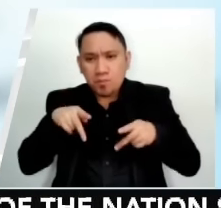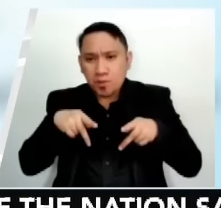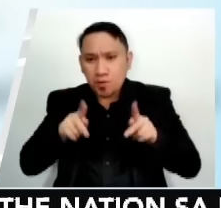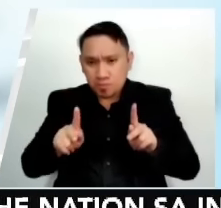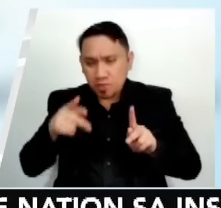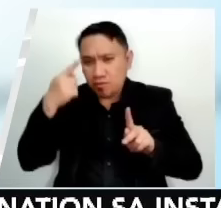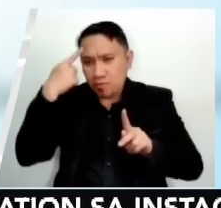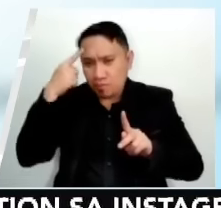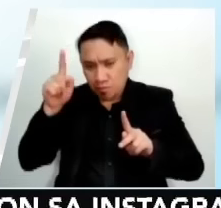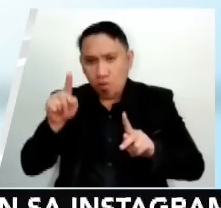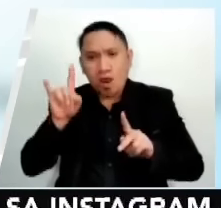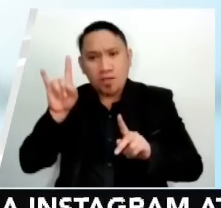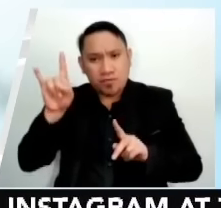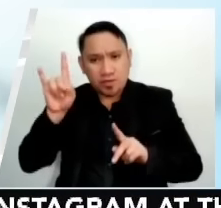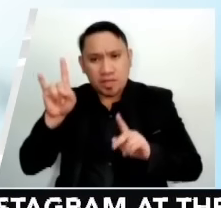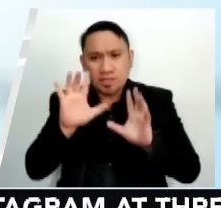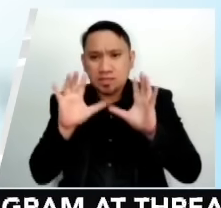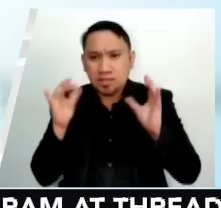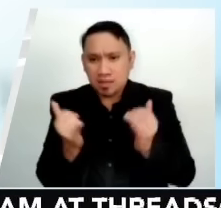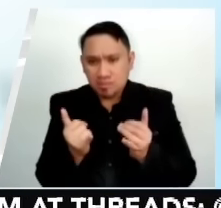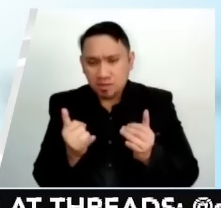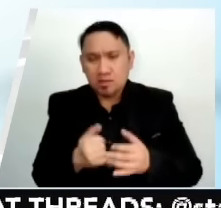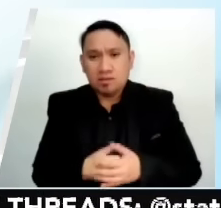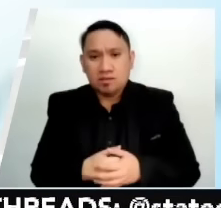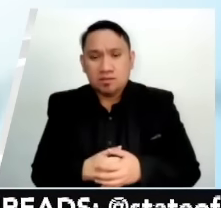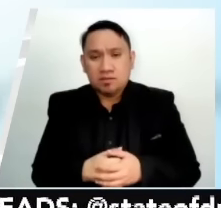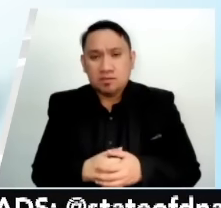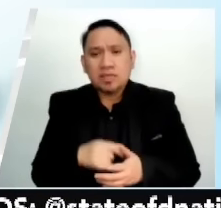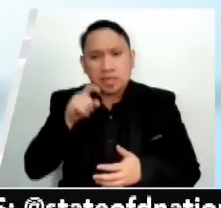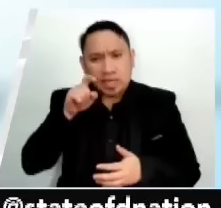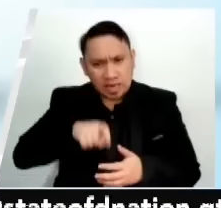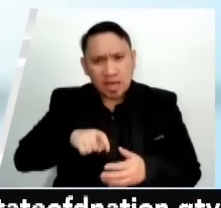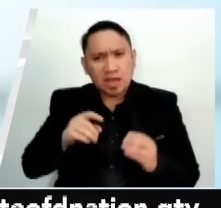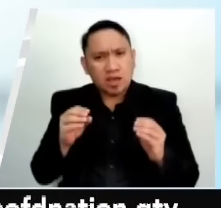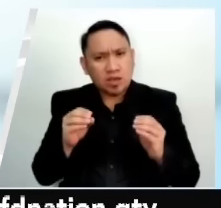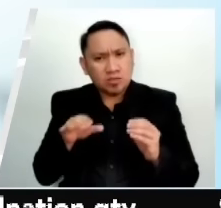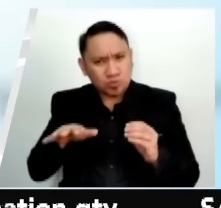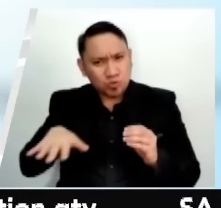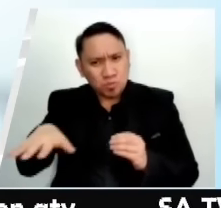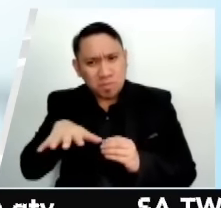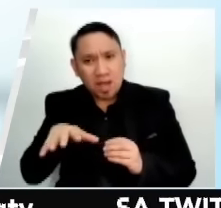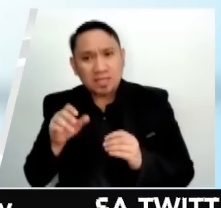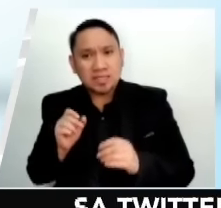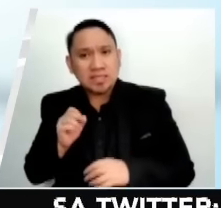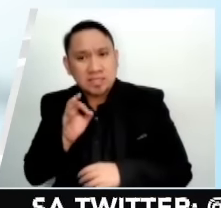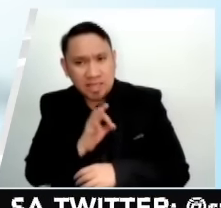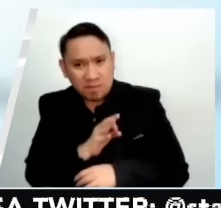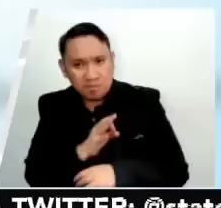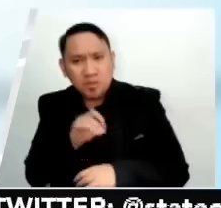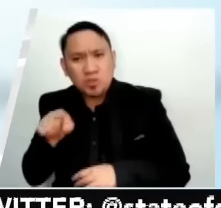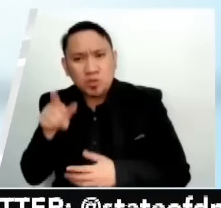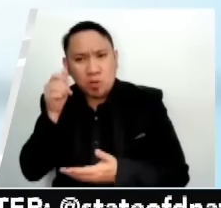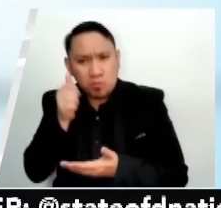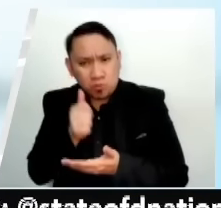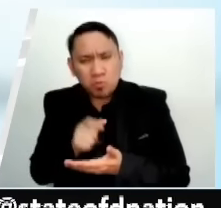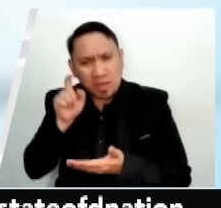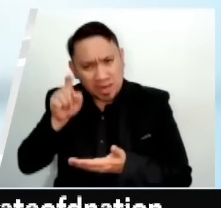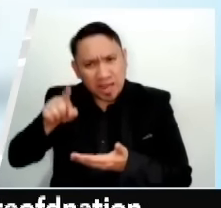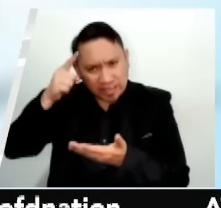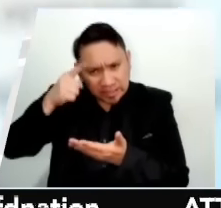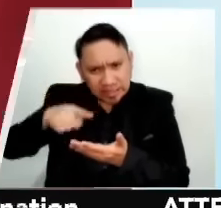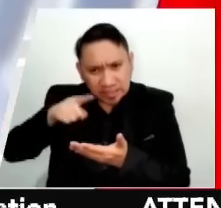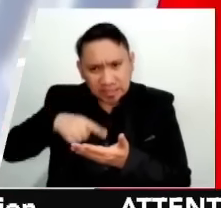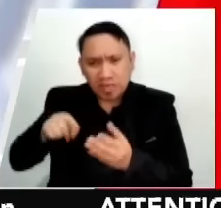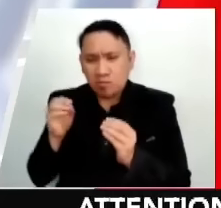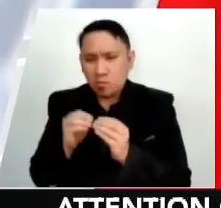campaign na ito. Mas naging masinsin daw dapat ang kanyang mga opisyal na nag-approve ng permit at sila raw ay nireprimand